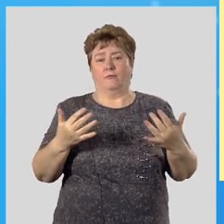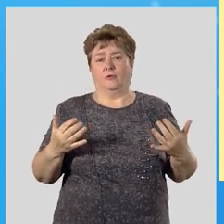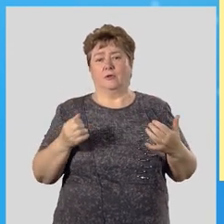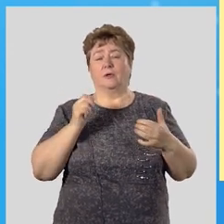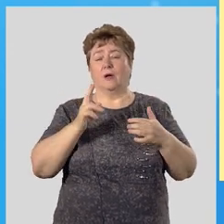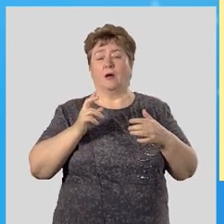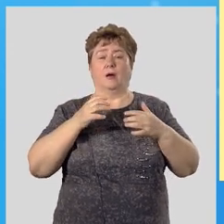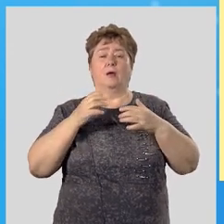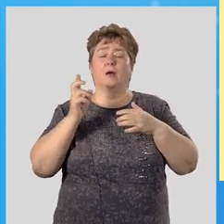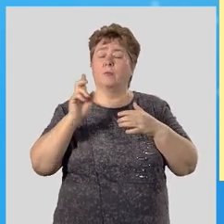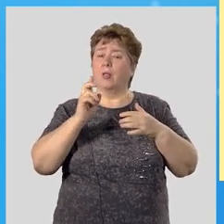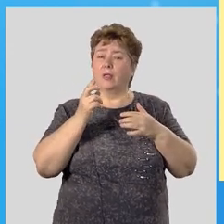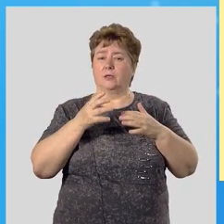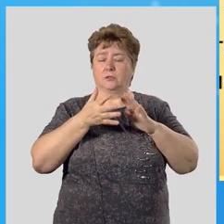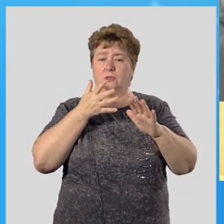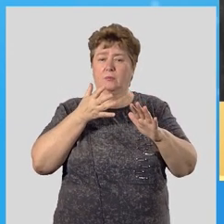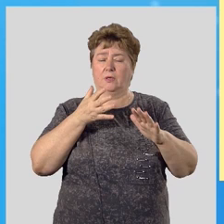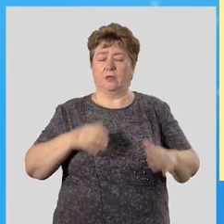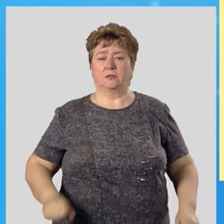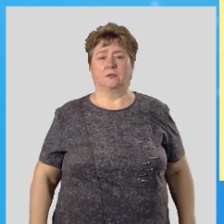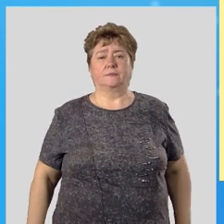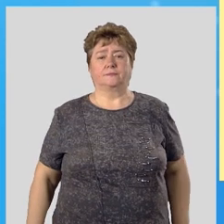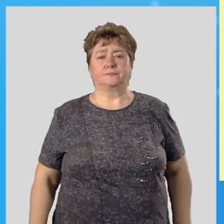как биологическое понятие?